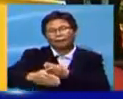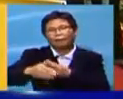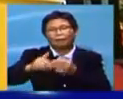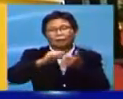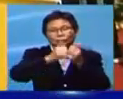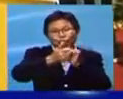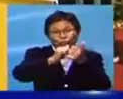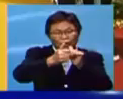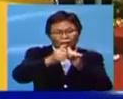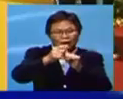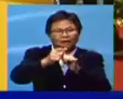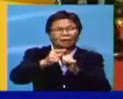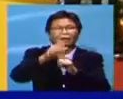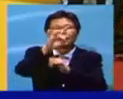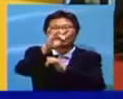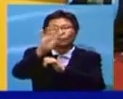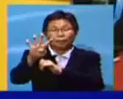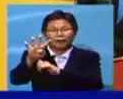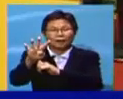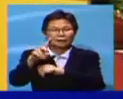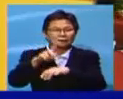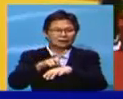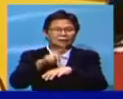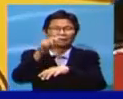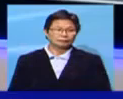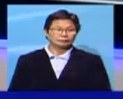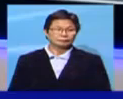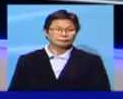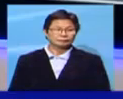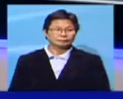ke-84 di Tanjung chali alusta